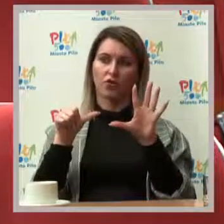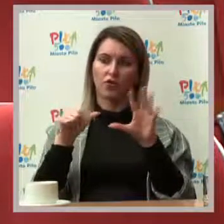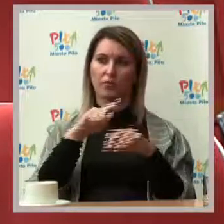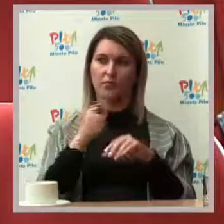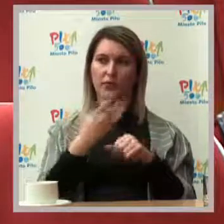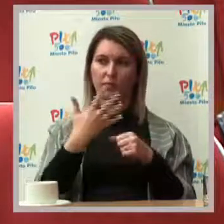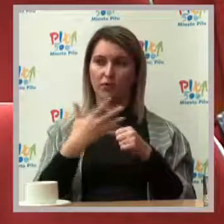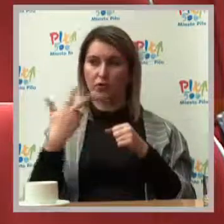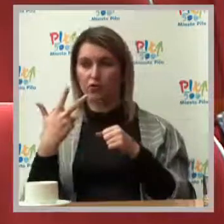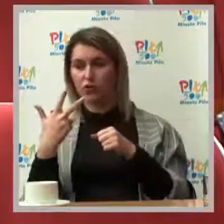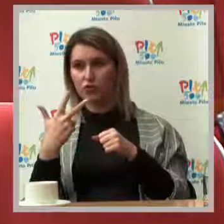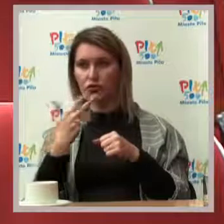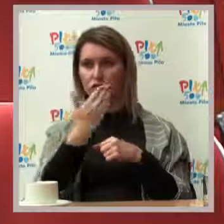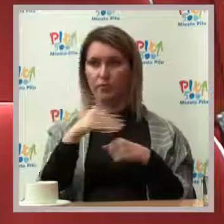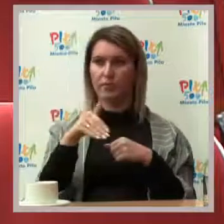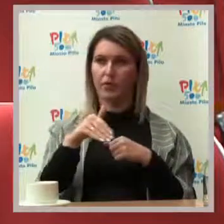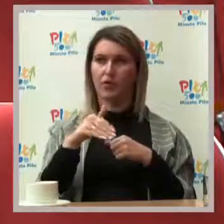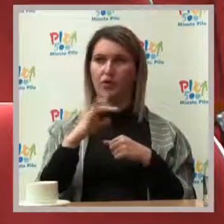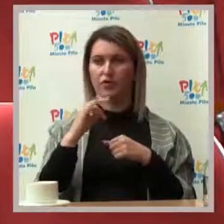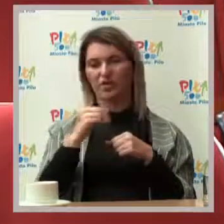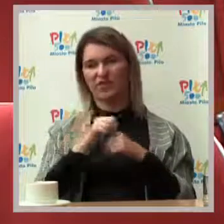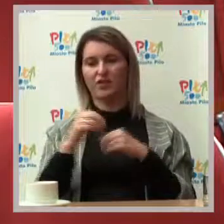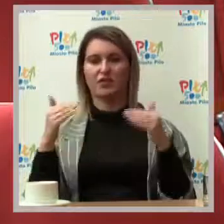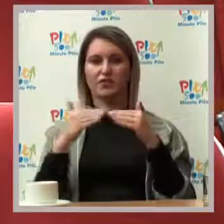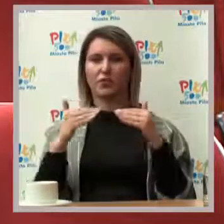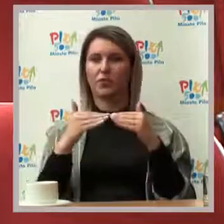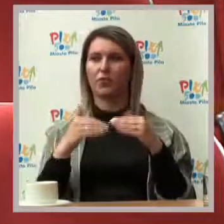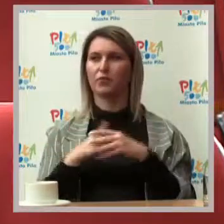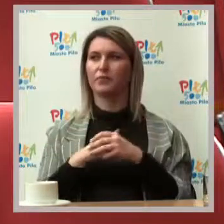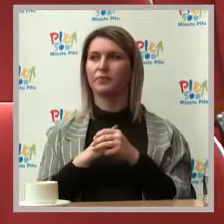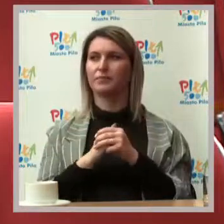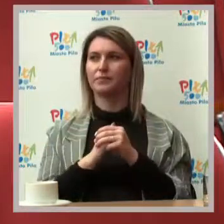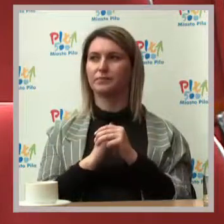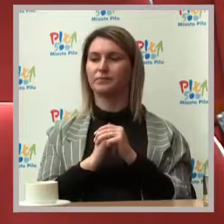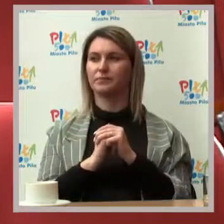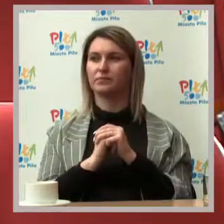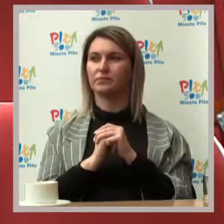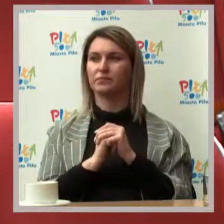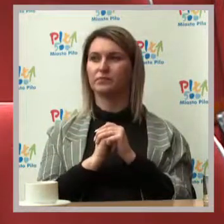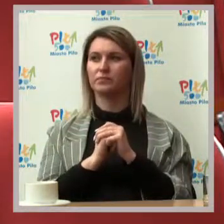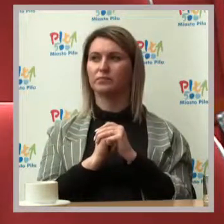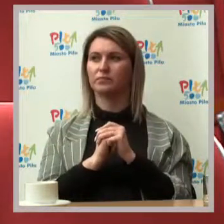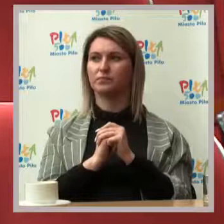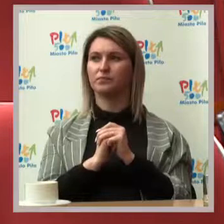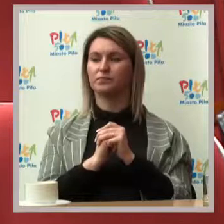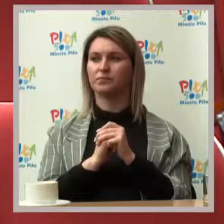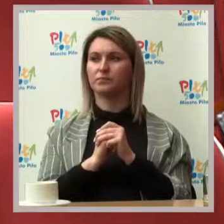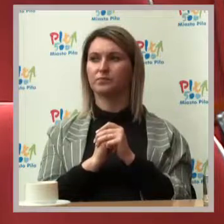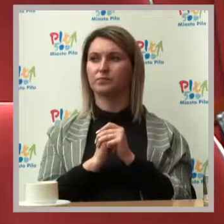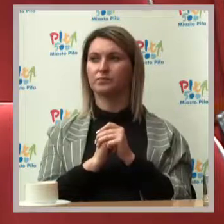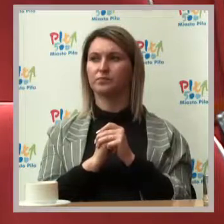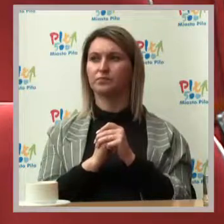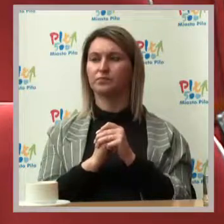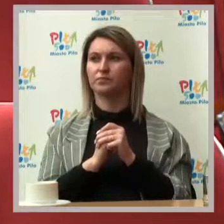wzrost utrzymania przedszkoli publicznych. Szacujemy na ten moment, że przekroczą kwotę, czy dojdzie do